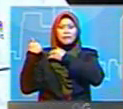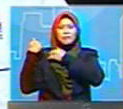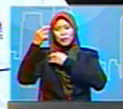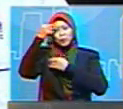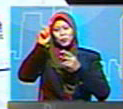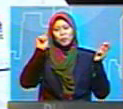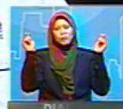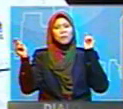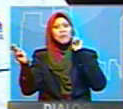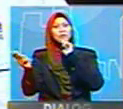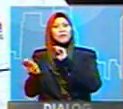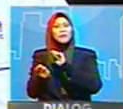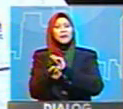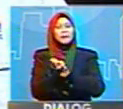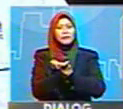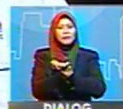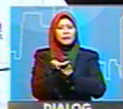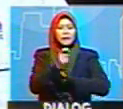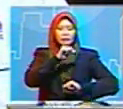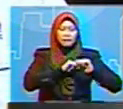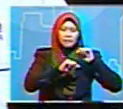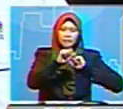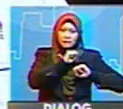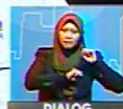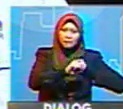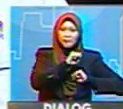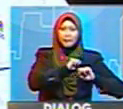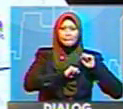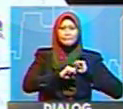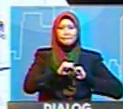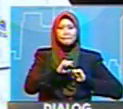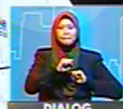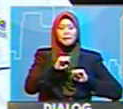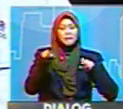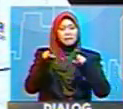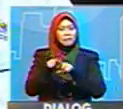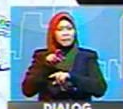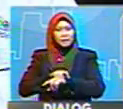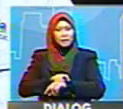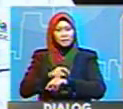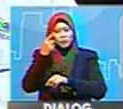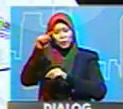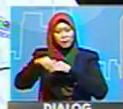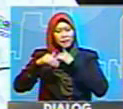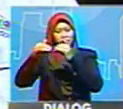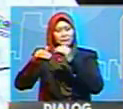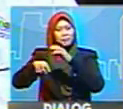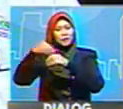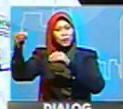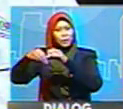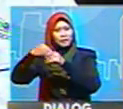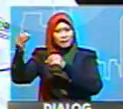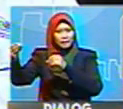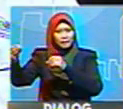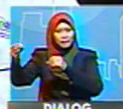mengubah Apa nama Attitude mengubah sikap dan juga dalam masa yang sama dari segi peringkat pengeluaran dan